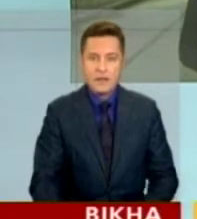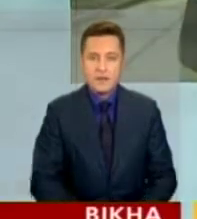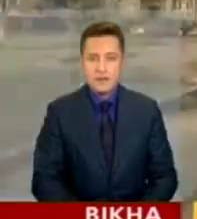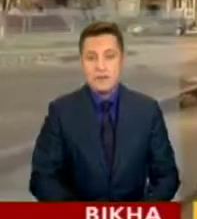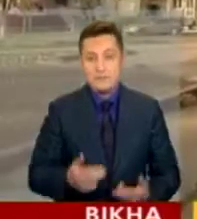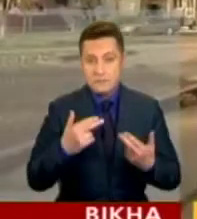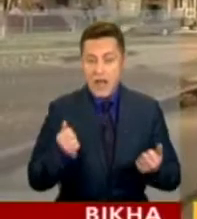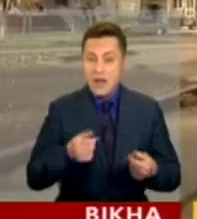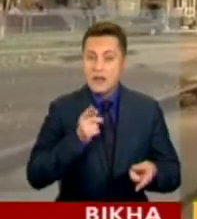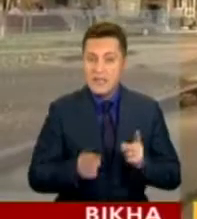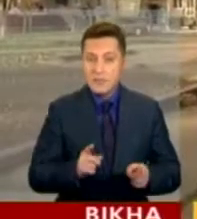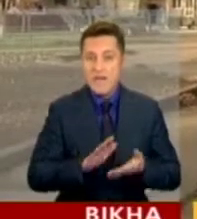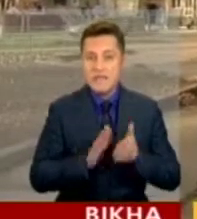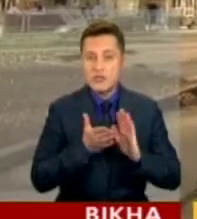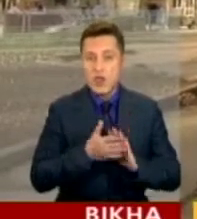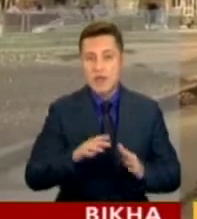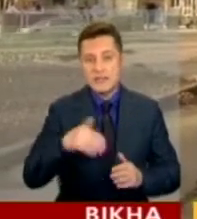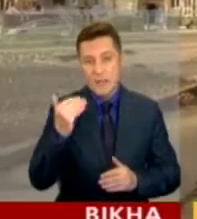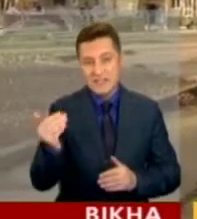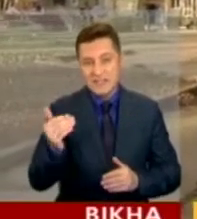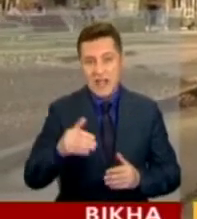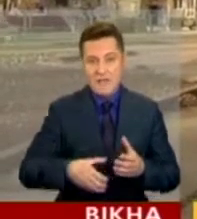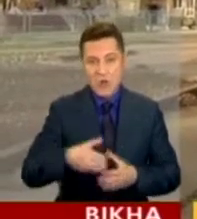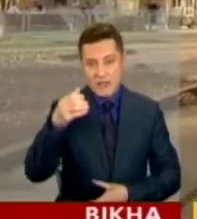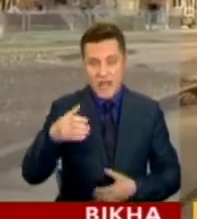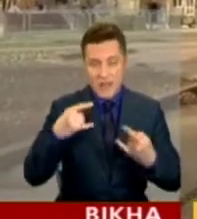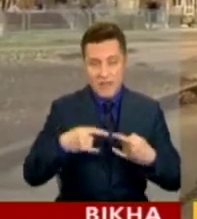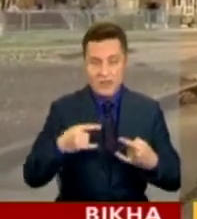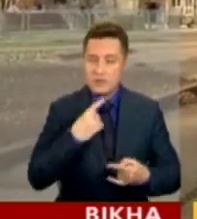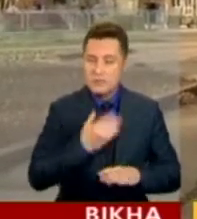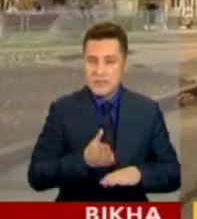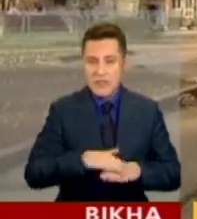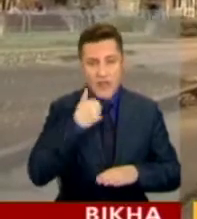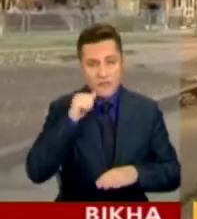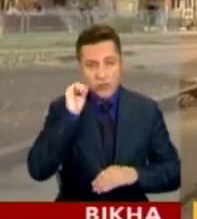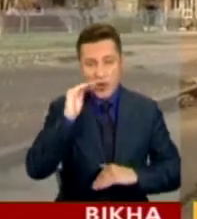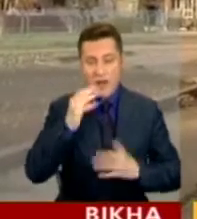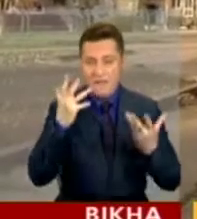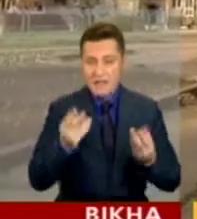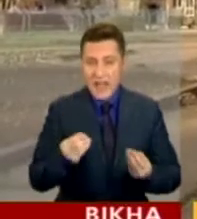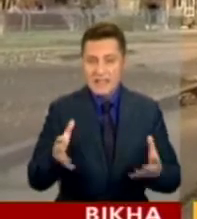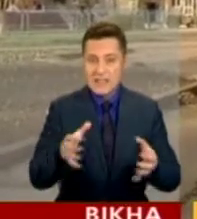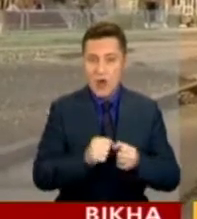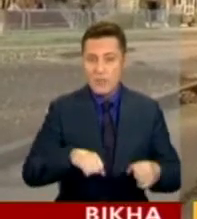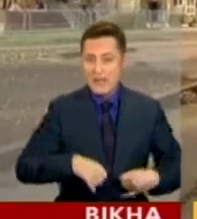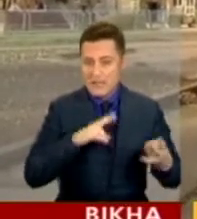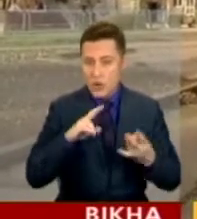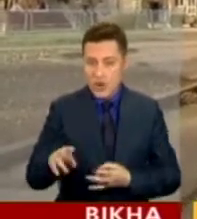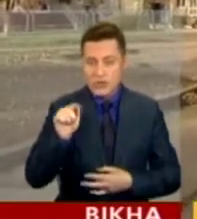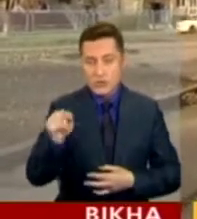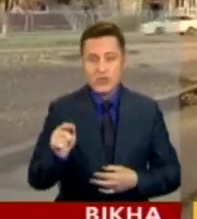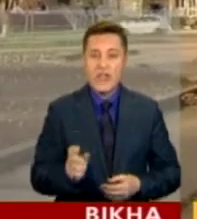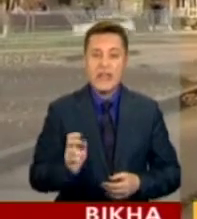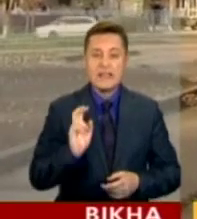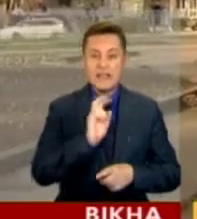Так, Віто, насправді ситуація з місцевою телевежею надзвичайно складна. Я нагадаю, вчора ще в день її захопили терористи, туди зайшли